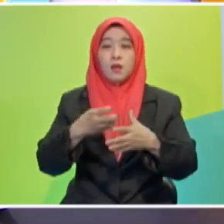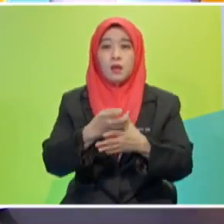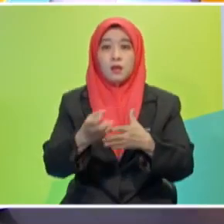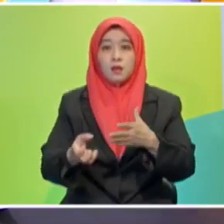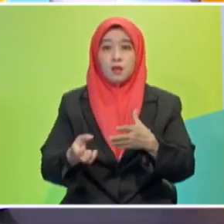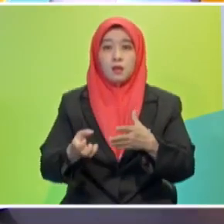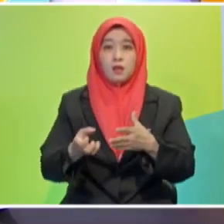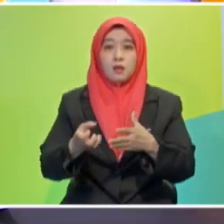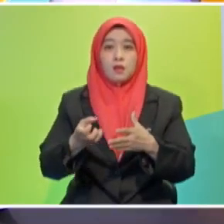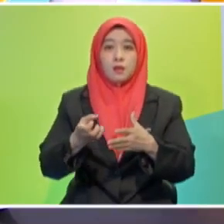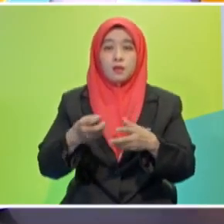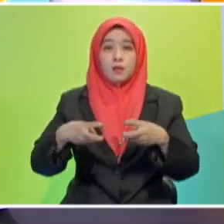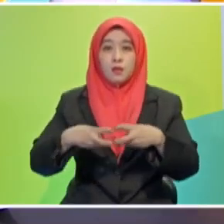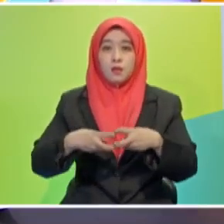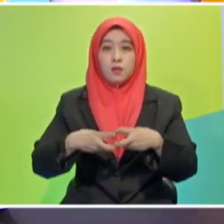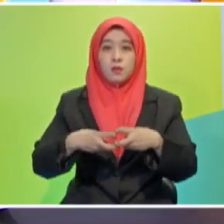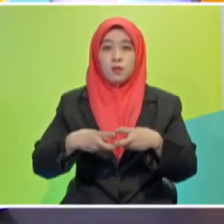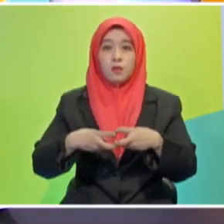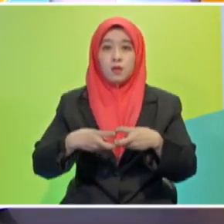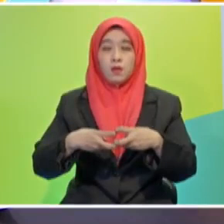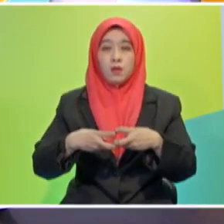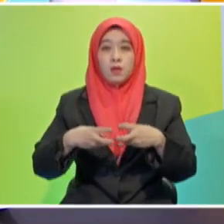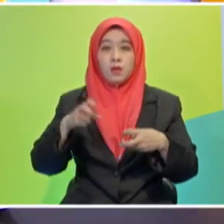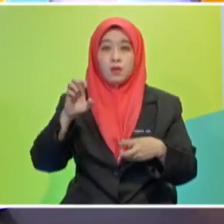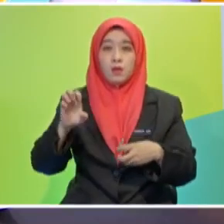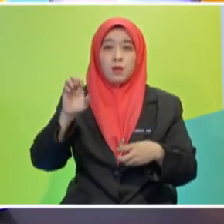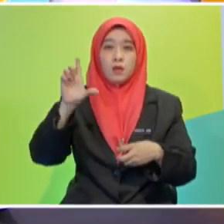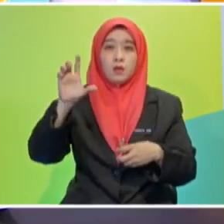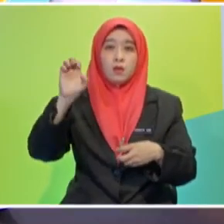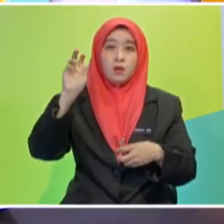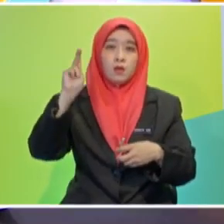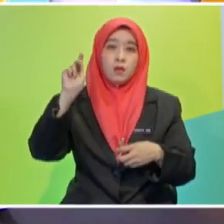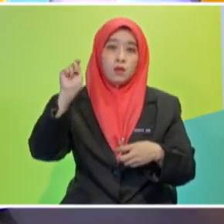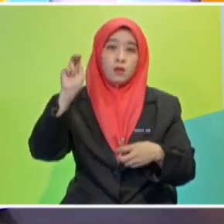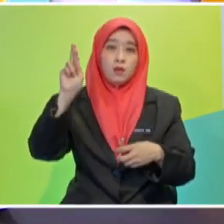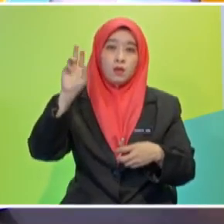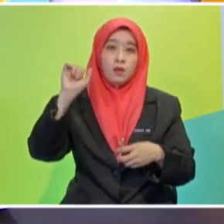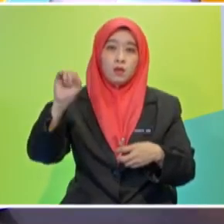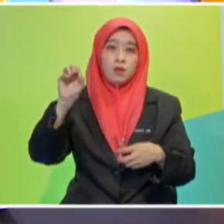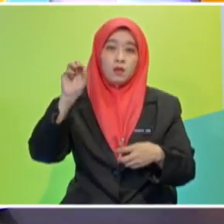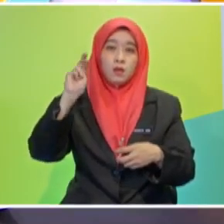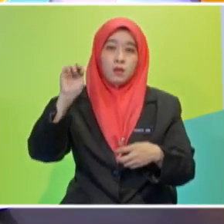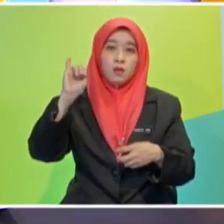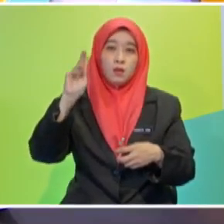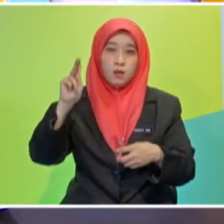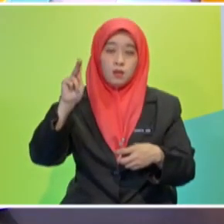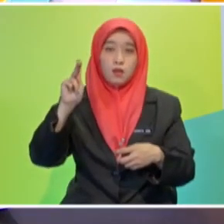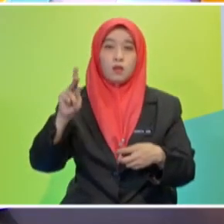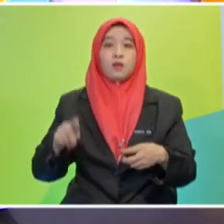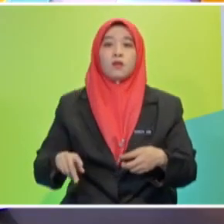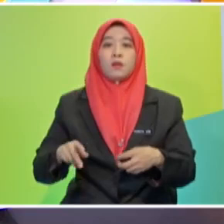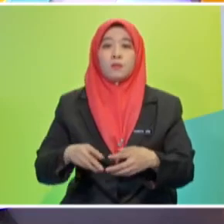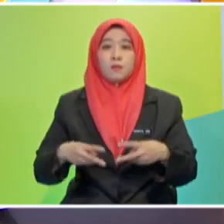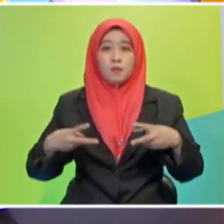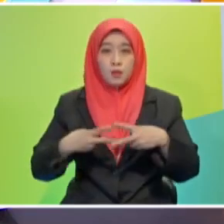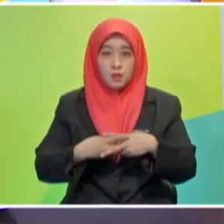Elektromekanikal, elektrik, elektronik dan juga mekanikal. Yang tadi elektrik dia dapat punca